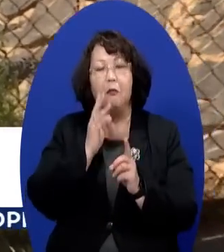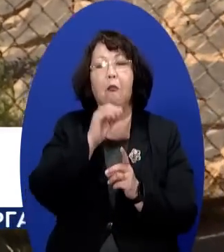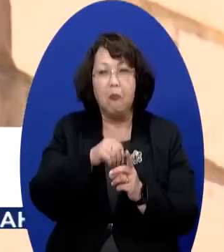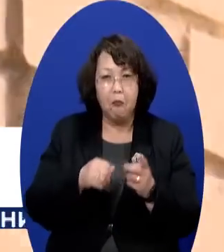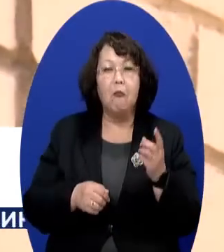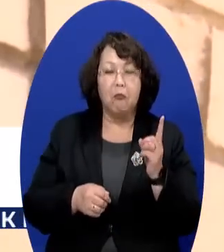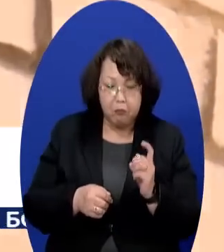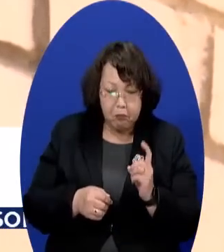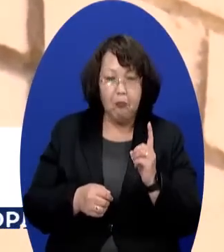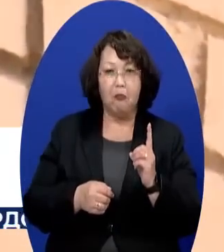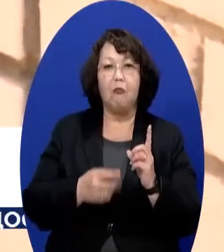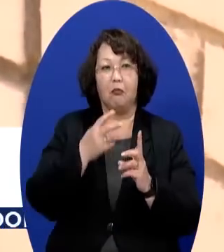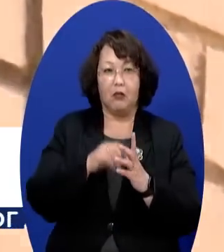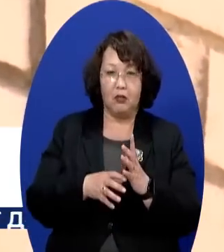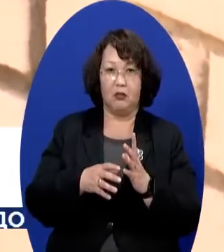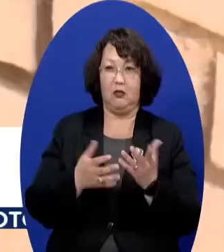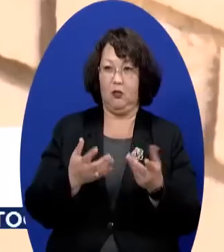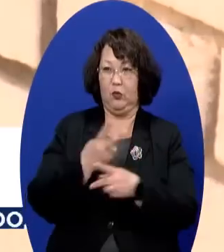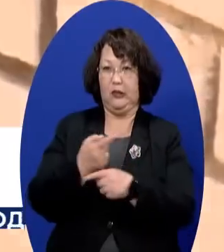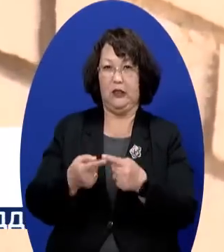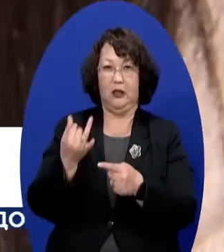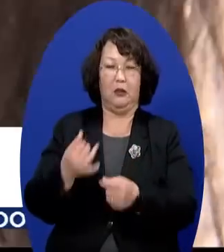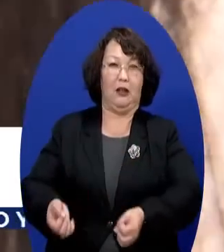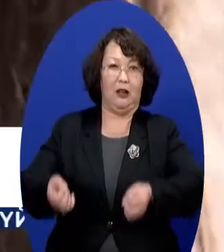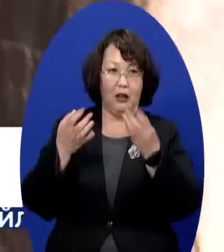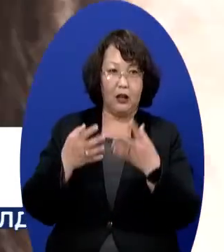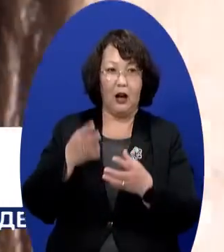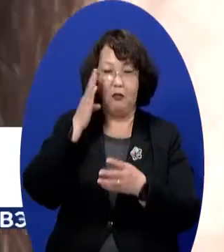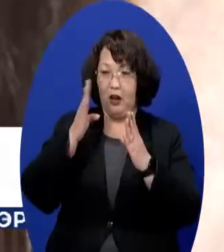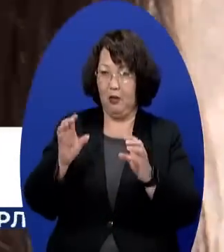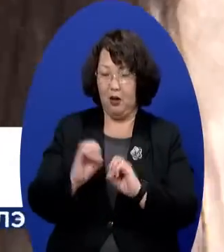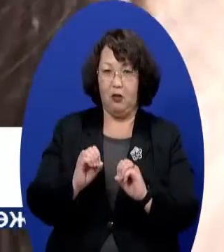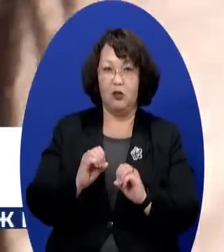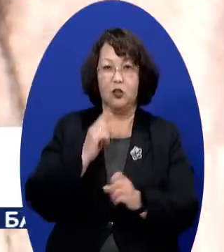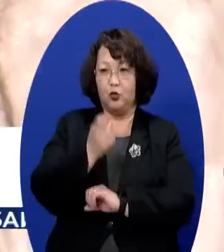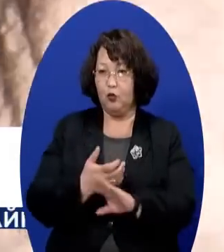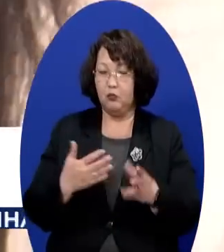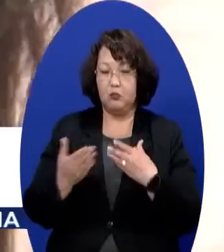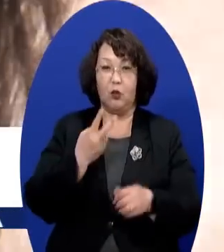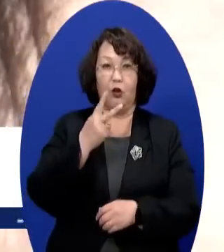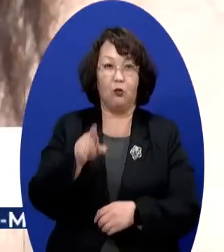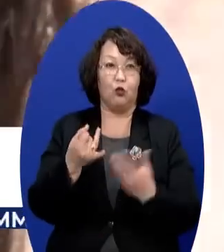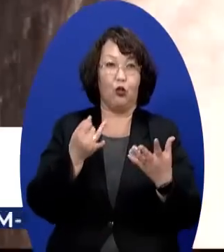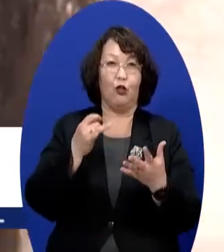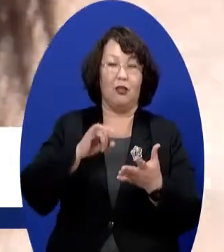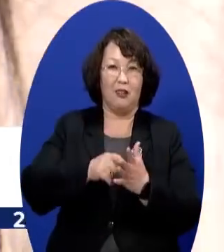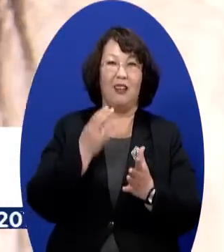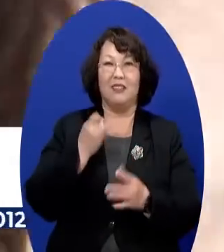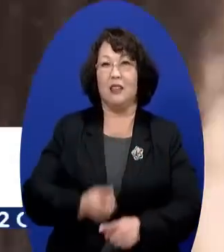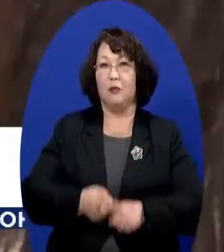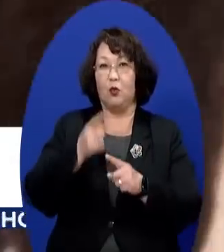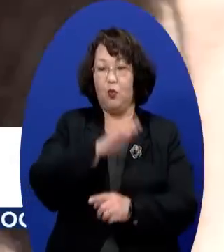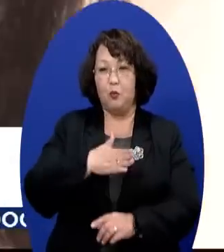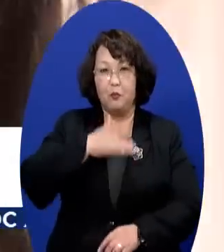олж гинт хэрэг үлдэж байгаа тохиолдол өнгөрсөн оныхоос 2.7 дахин нэмэгджээ. Үүнээс олж хүүхэд эрүүл